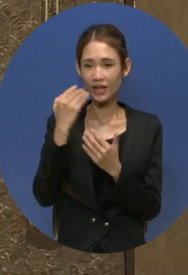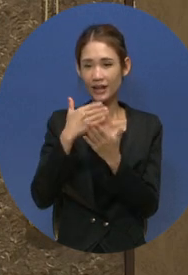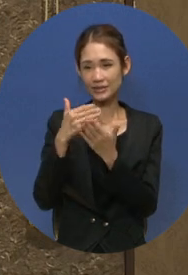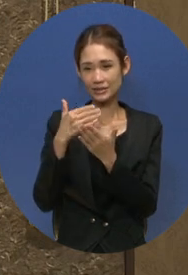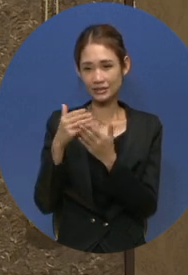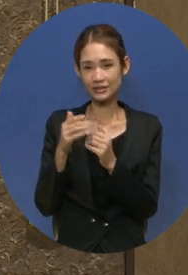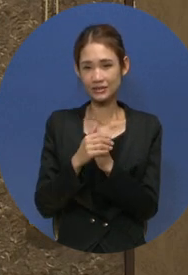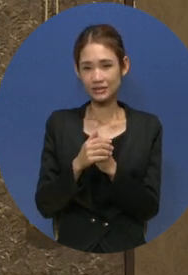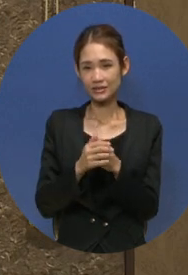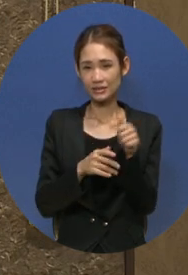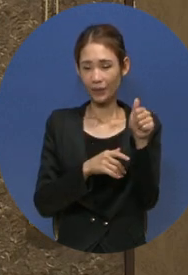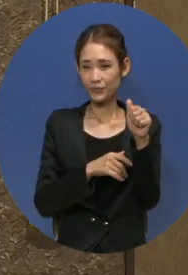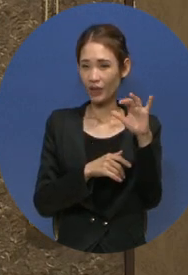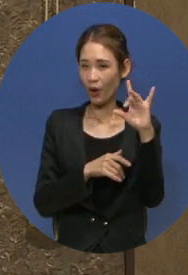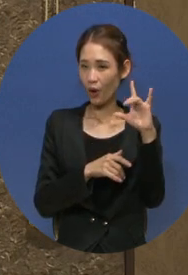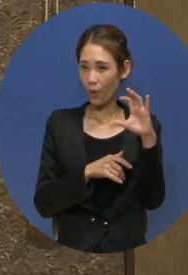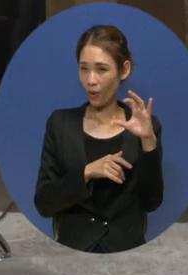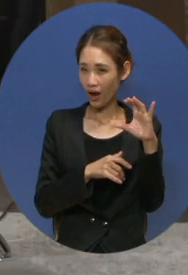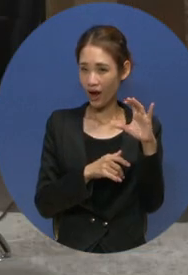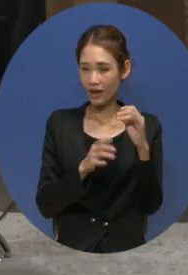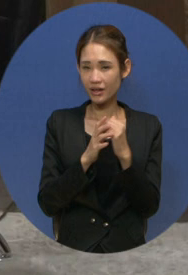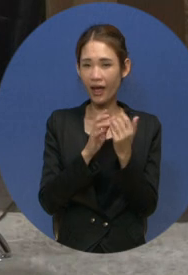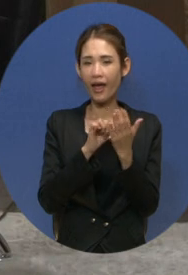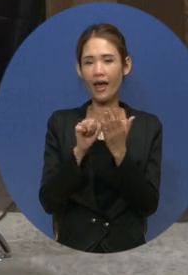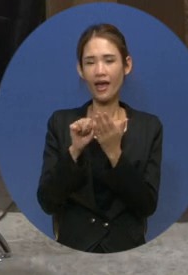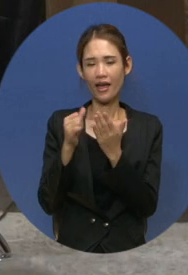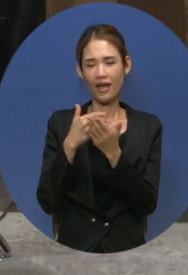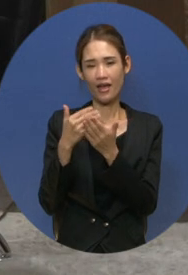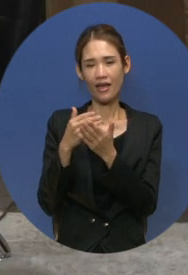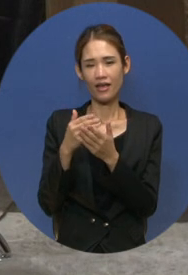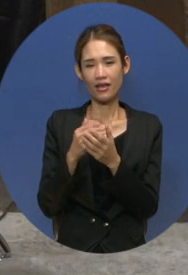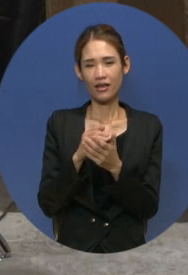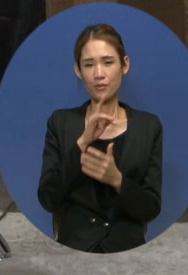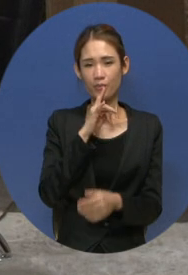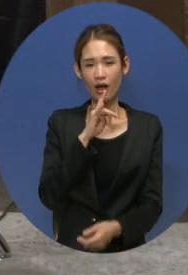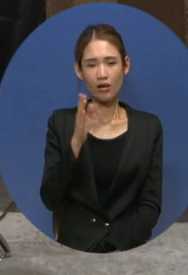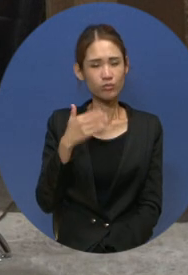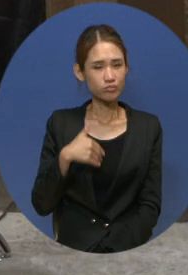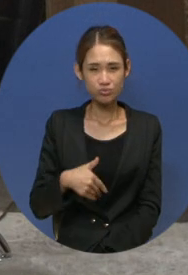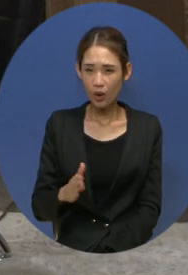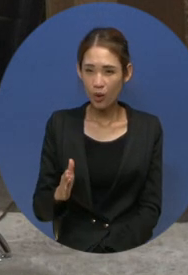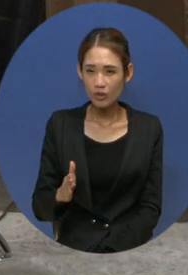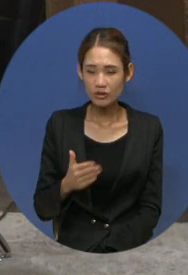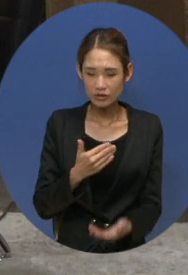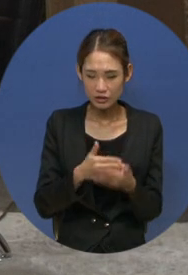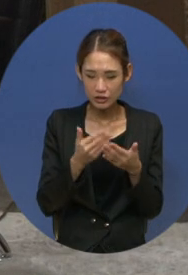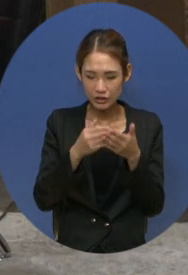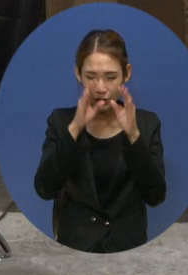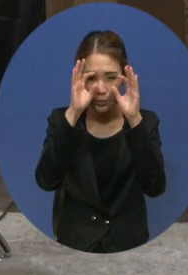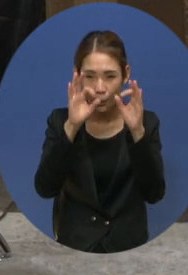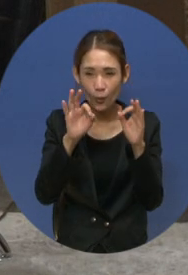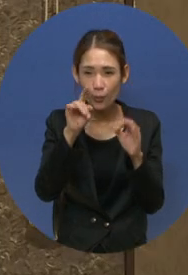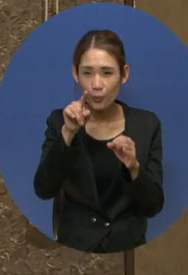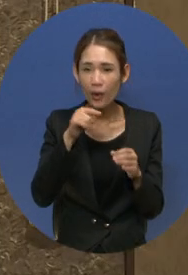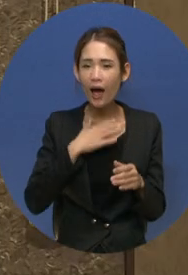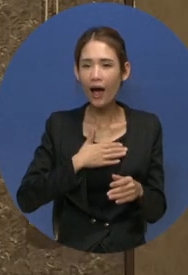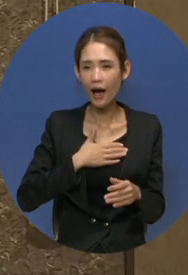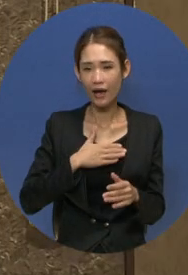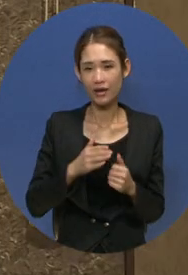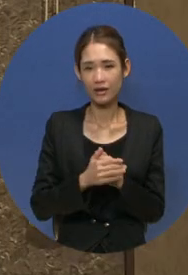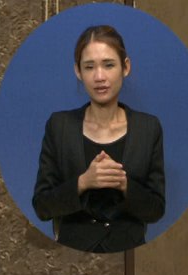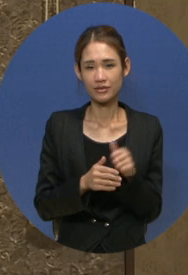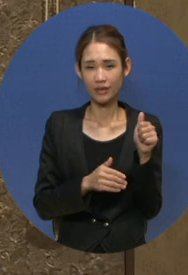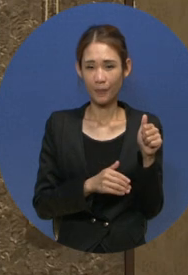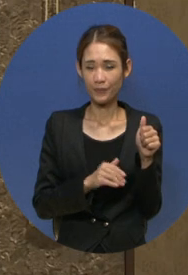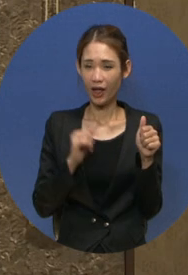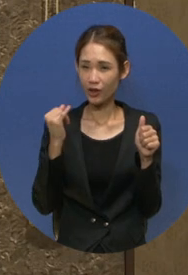있고 남자 화장실은 남자 그림 있고 그게 네. 다 AAC거든요. 말 안 해도 그림만 보면 아 이건 여자 화장실이구나 저건 남자 화장실이구나 알